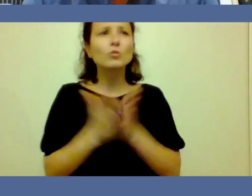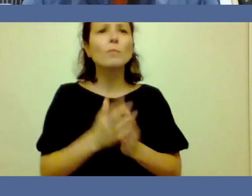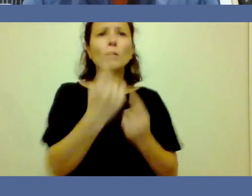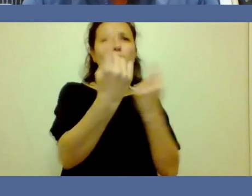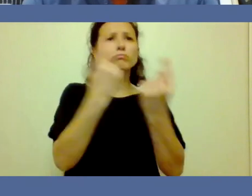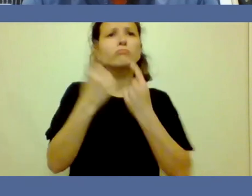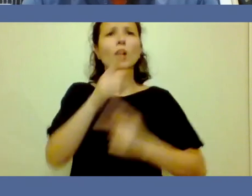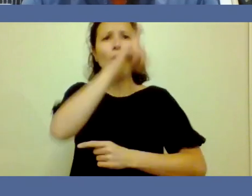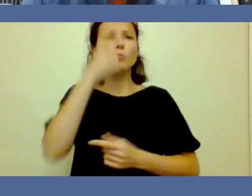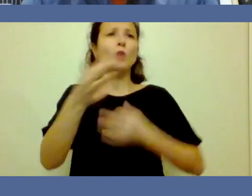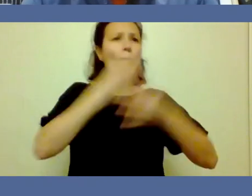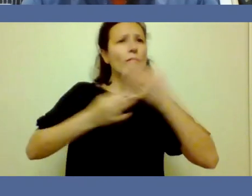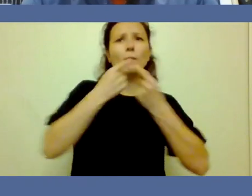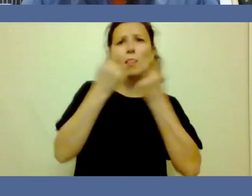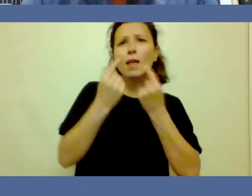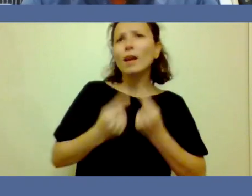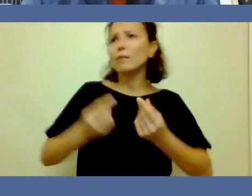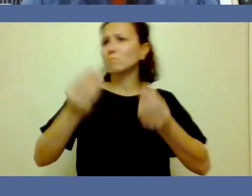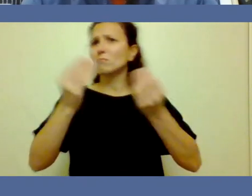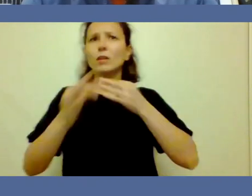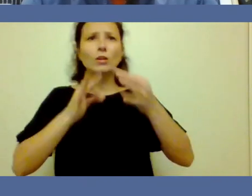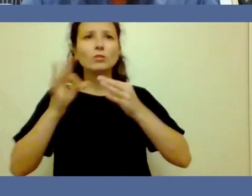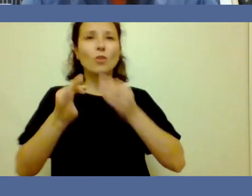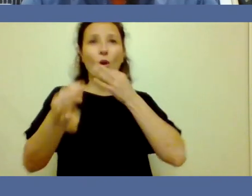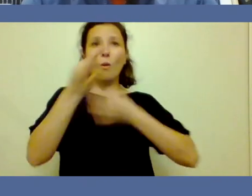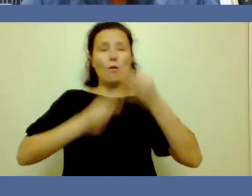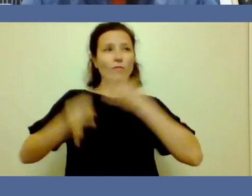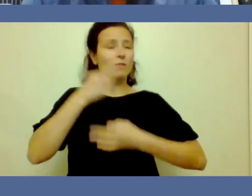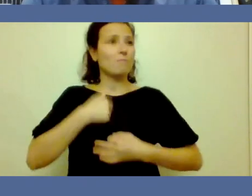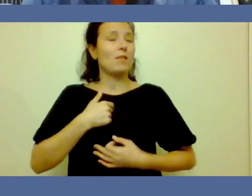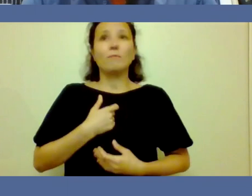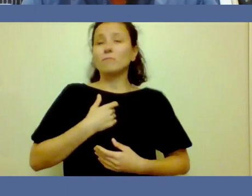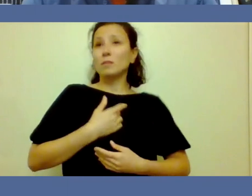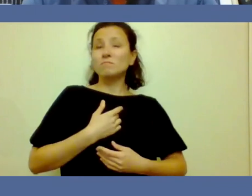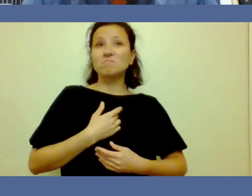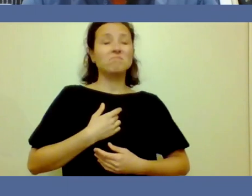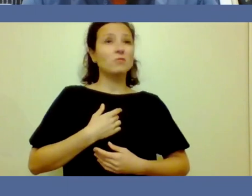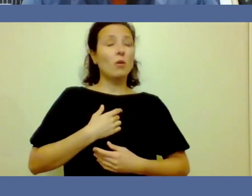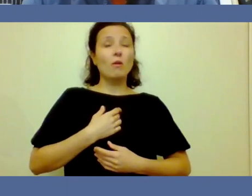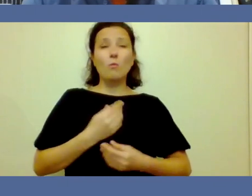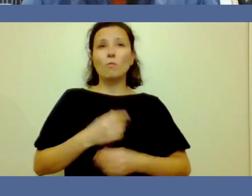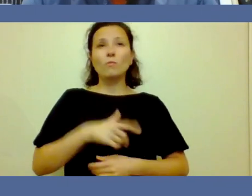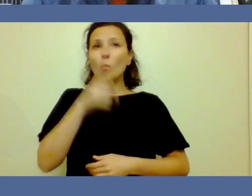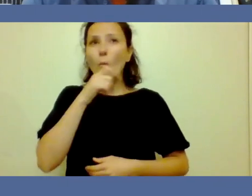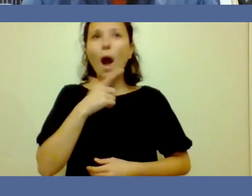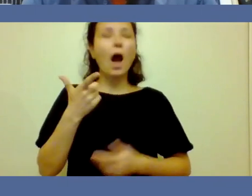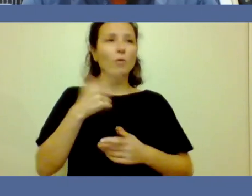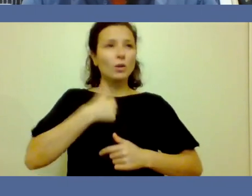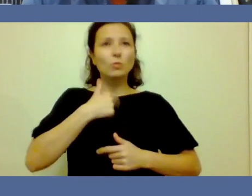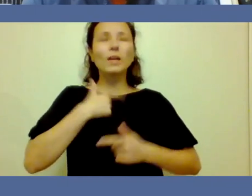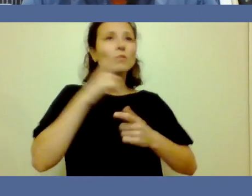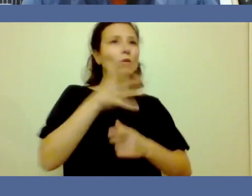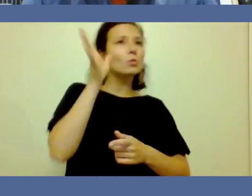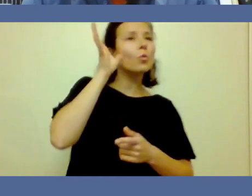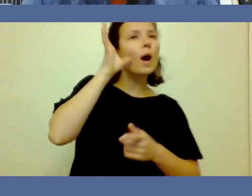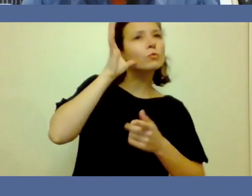niesamowite historie. No to jest po prostu, absolutnie dla mnie to są skarby, to są takie perły, które ja zbieram i sobie chowam do